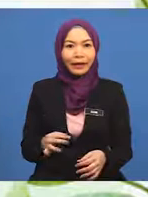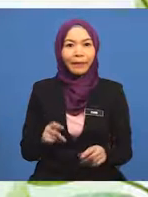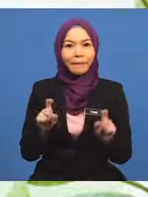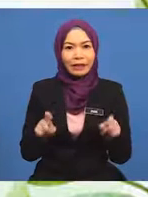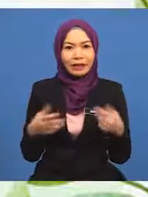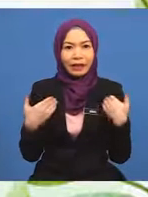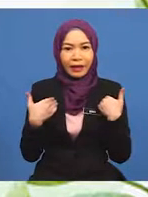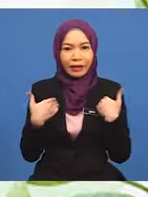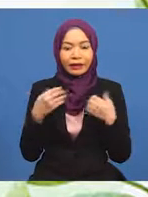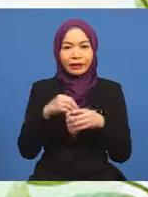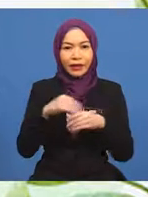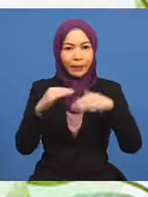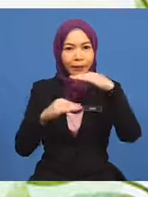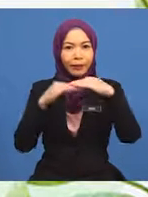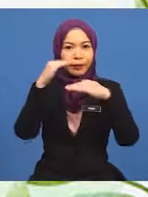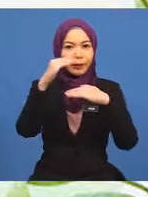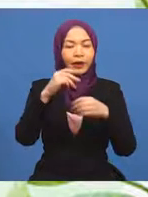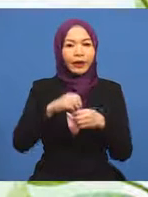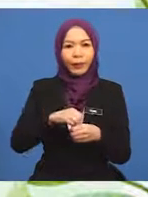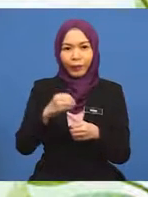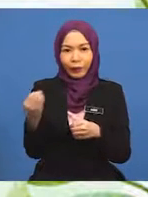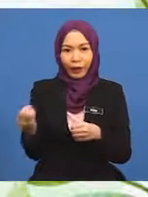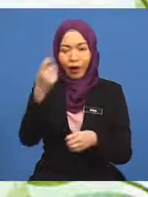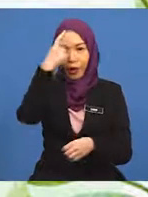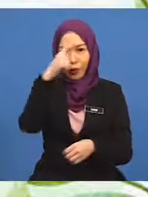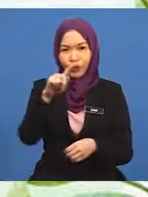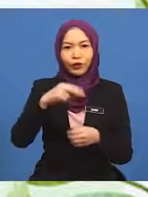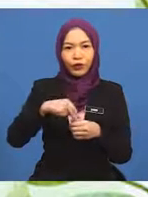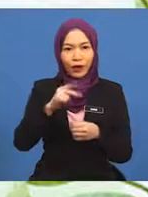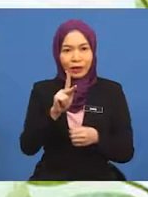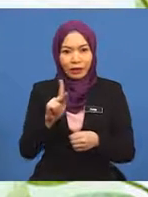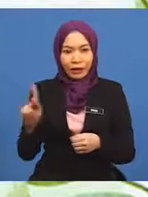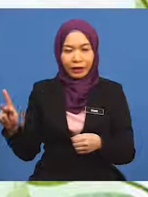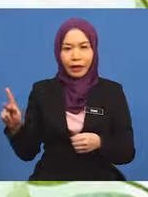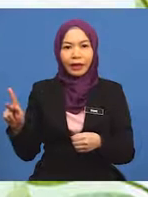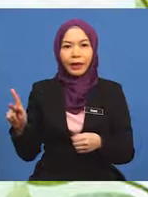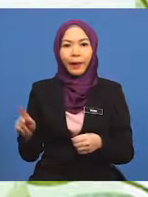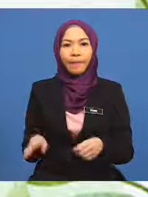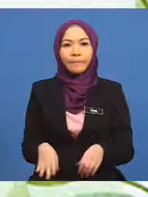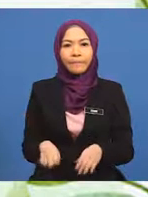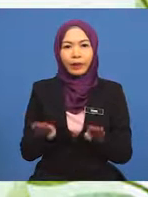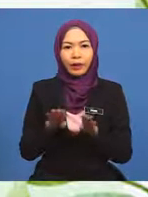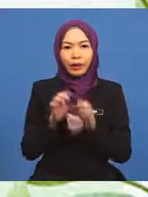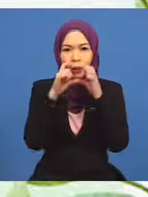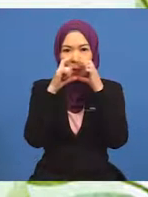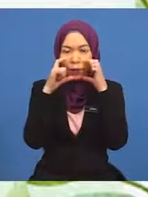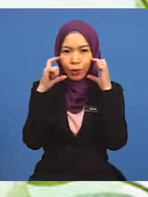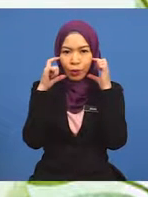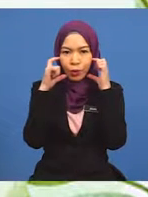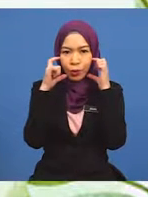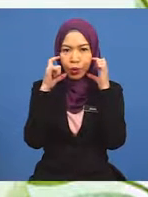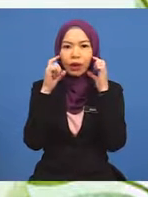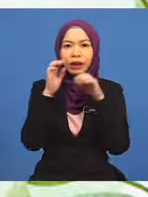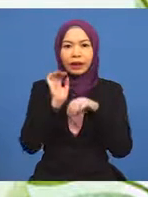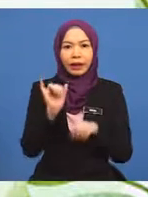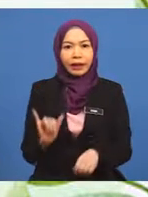di dalam pembangunan produk untuk menghasilkan penutup muka yang lebih selesa